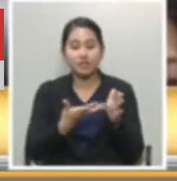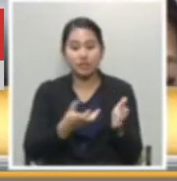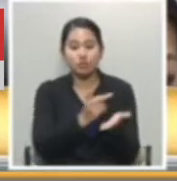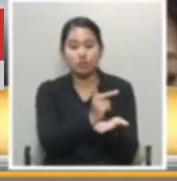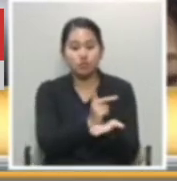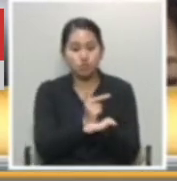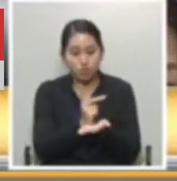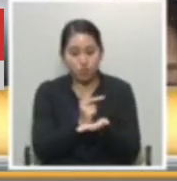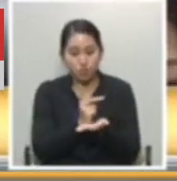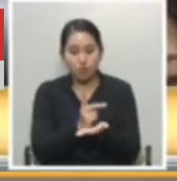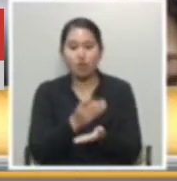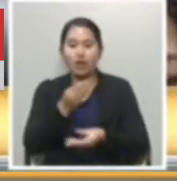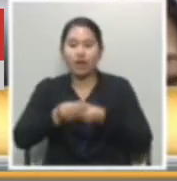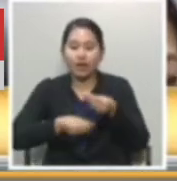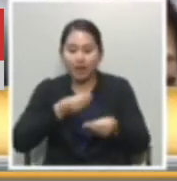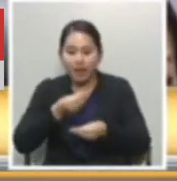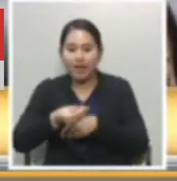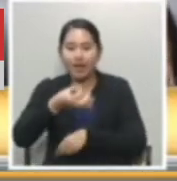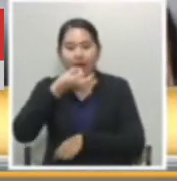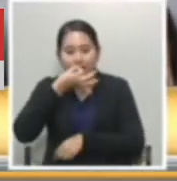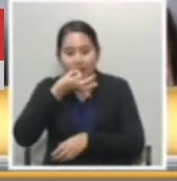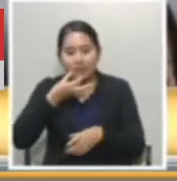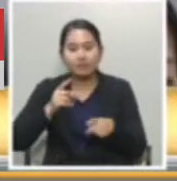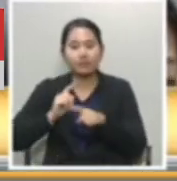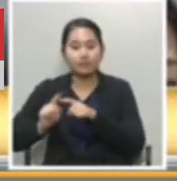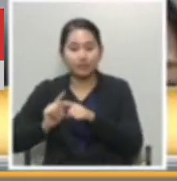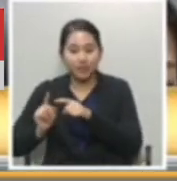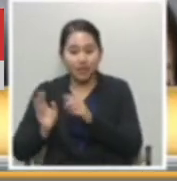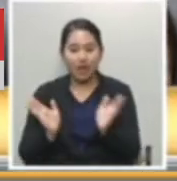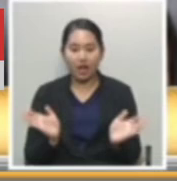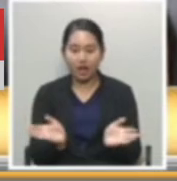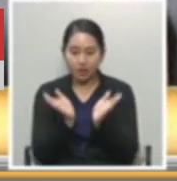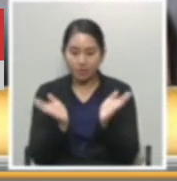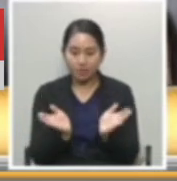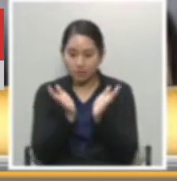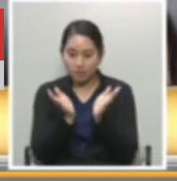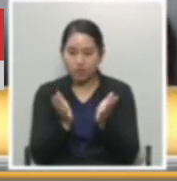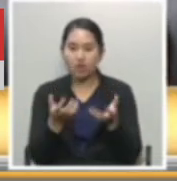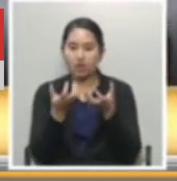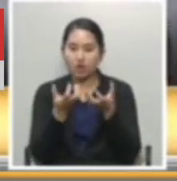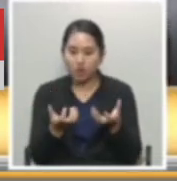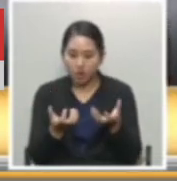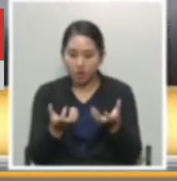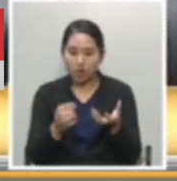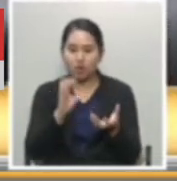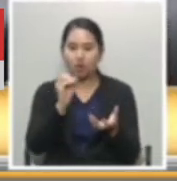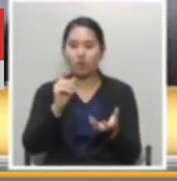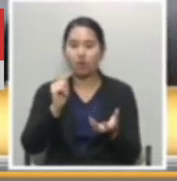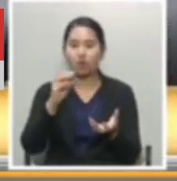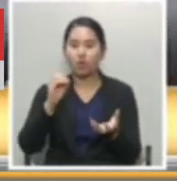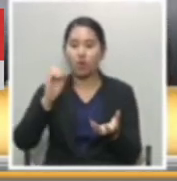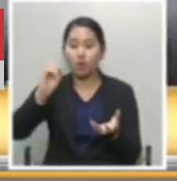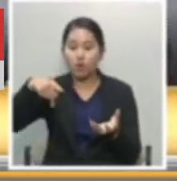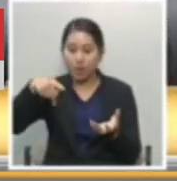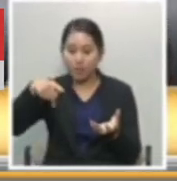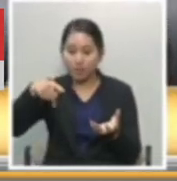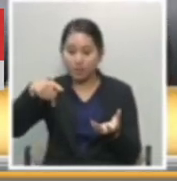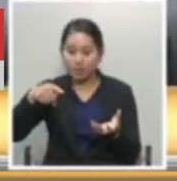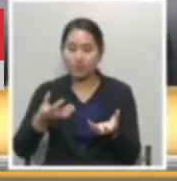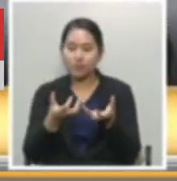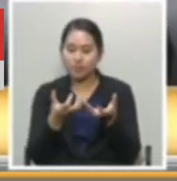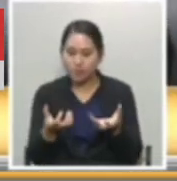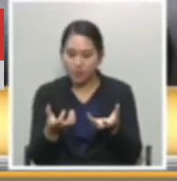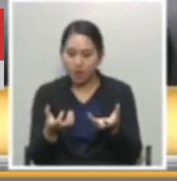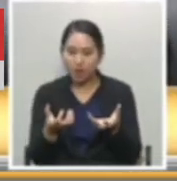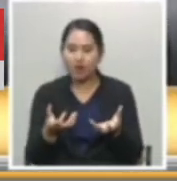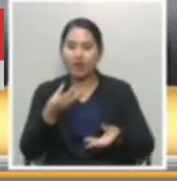อนำไปผลิตนะครับจากนั้นสนับสนุนนะครับการผลิตสินค้าโอท็อปครับที่พี่น้องประชาชนเขาคุ้นชินเป็